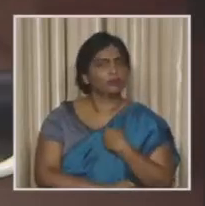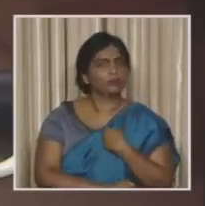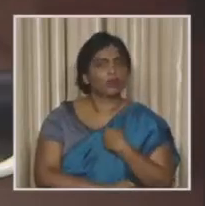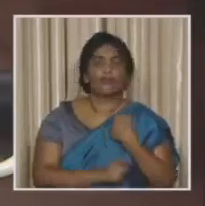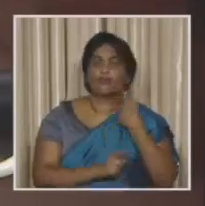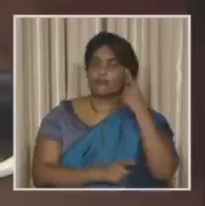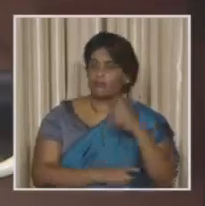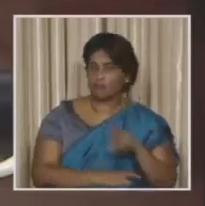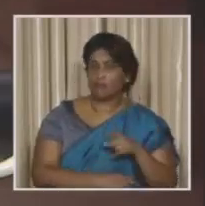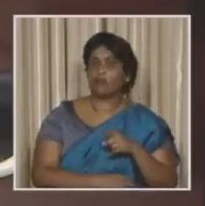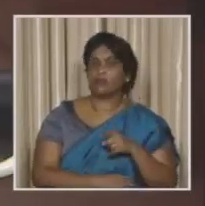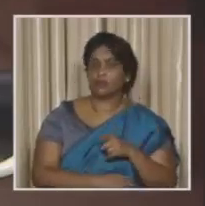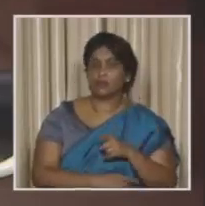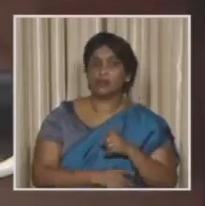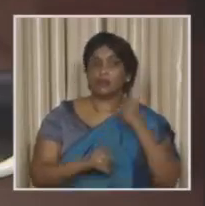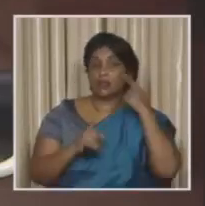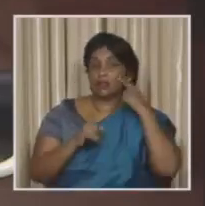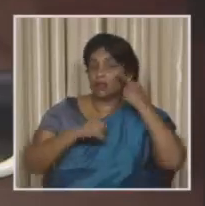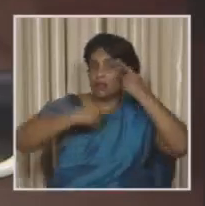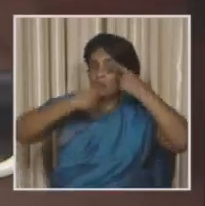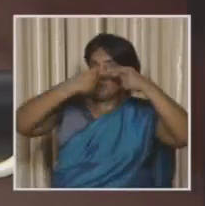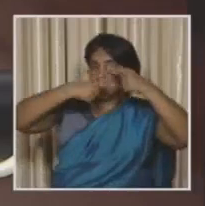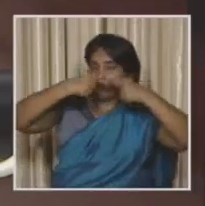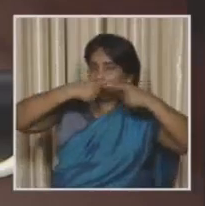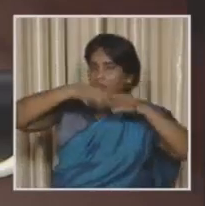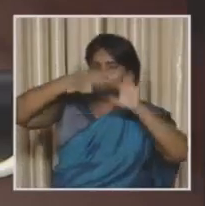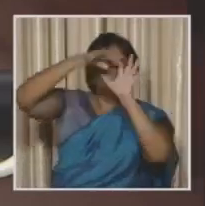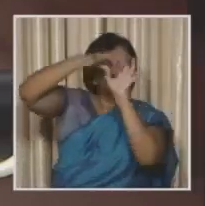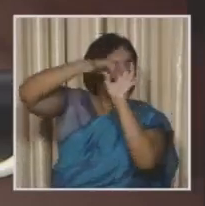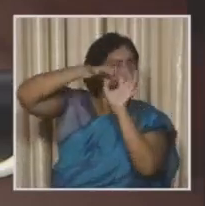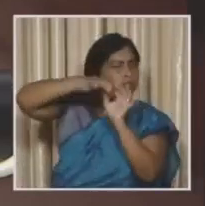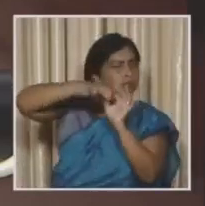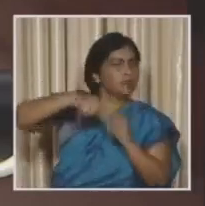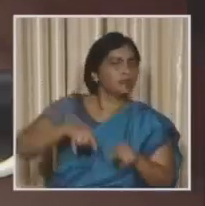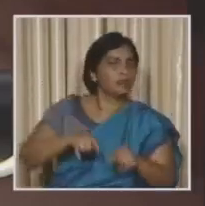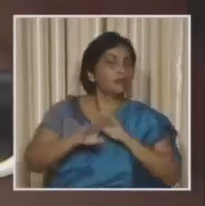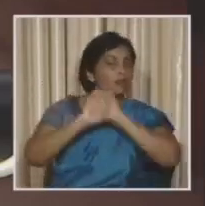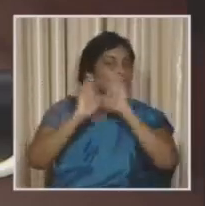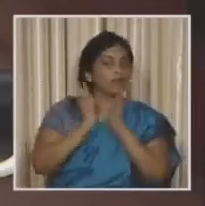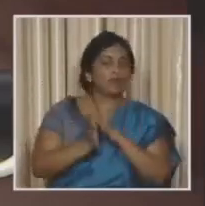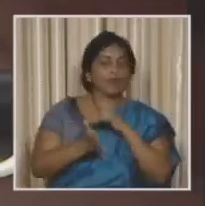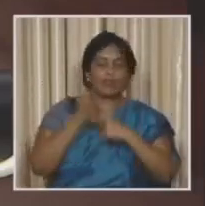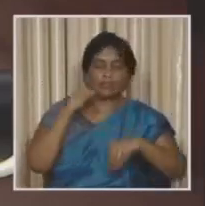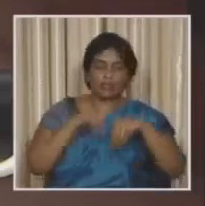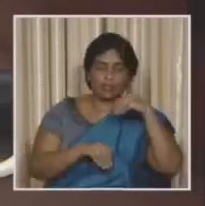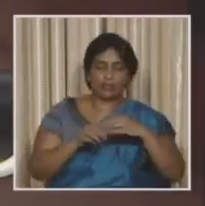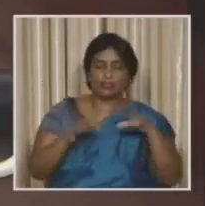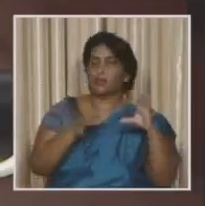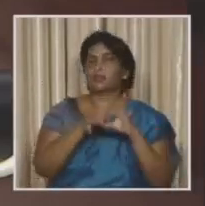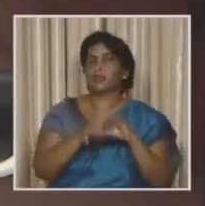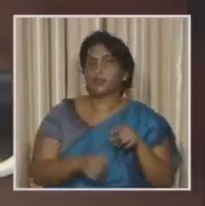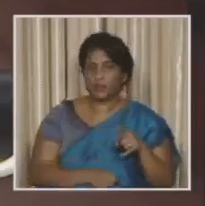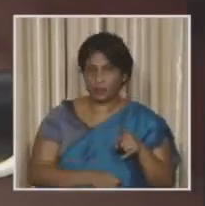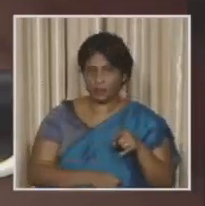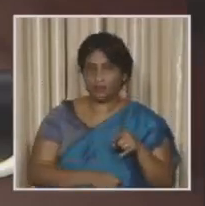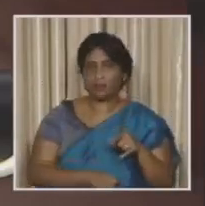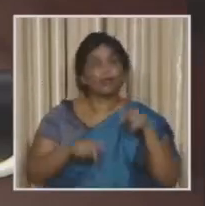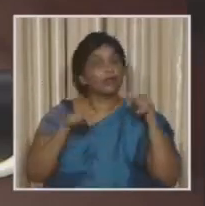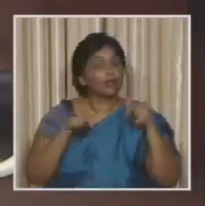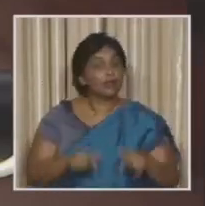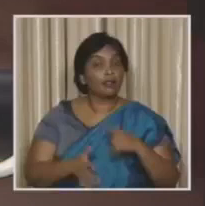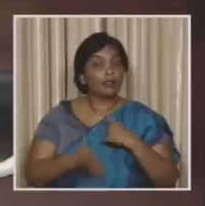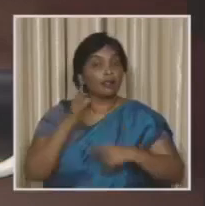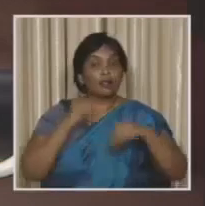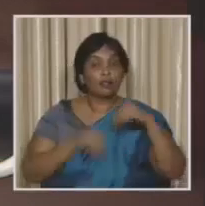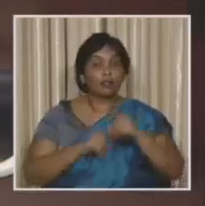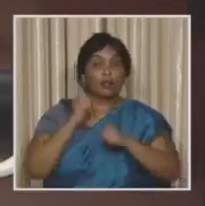Enisa, sidwiim pehla gehlati bina akar itu, mek ayatule desa panle tino. Dem mekin desa panle